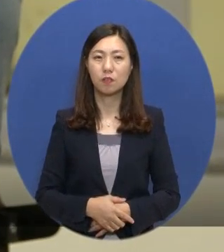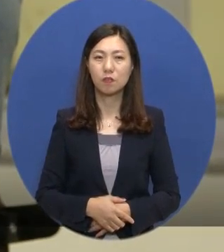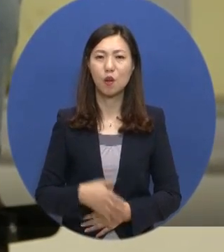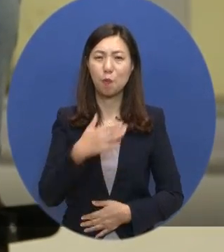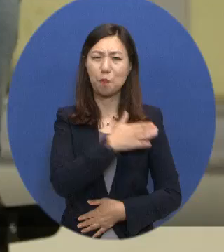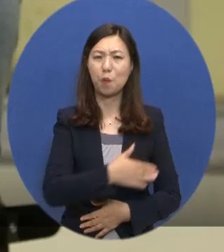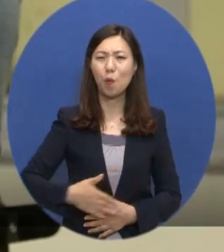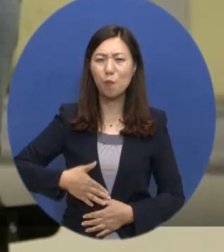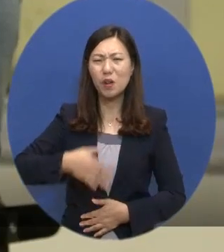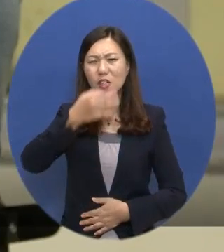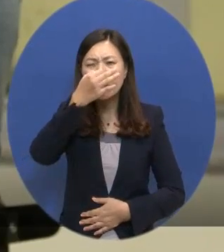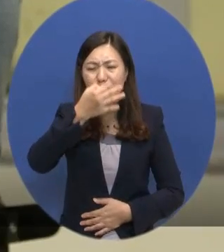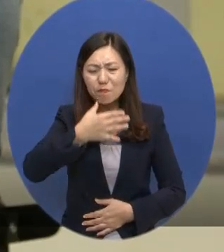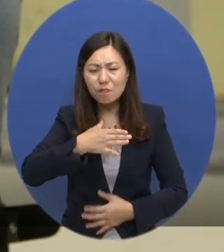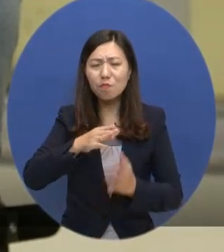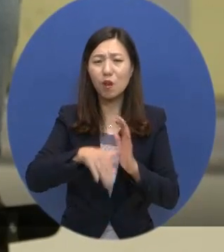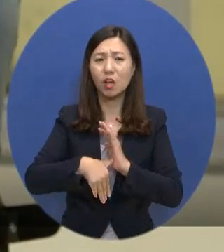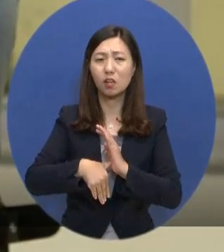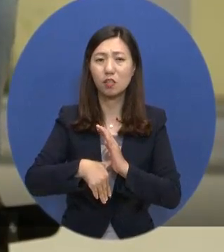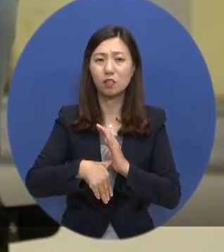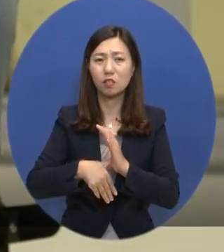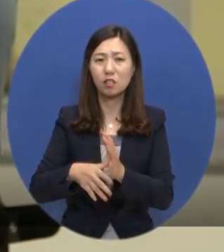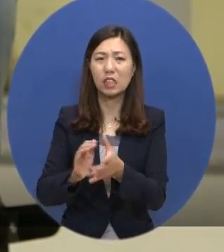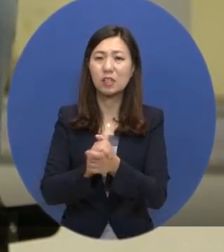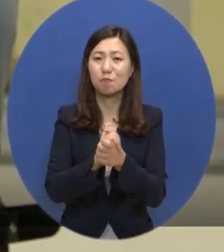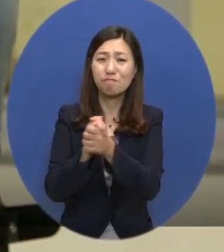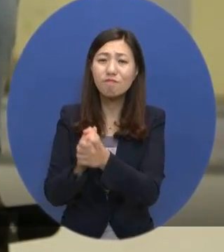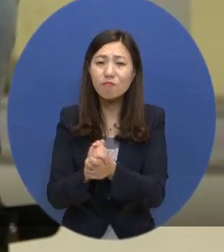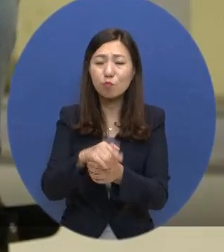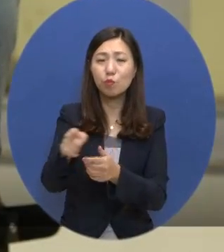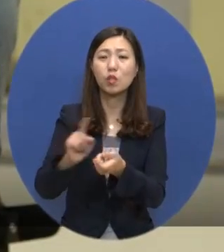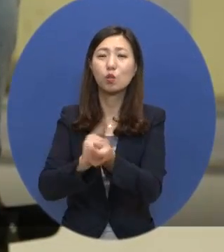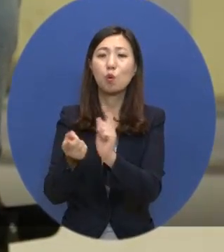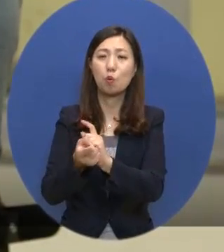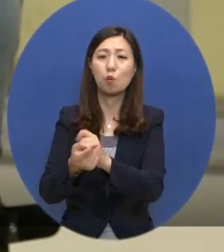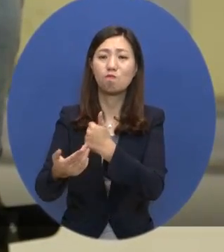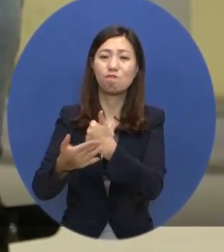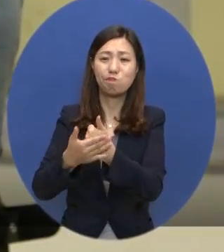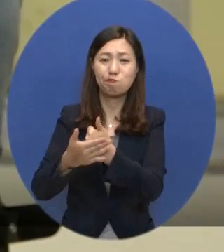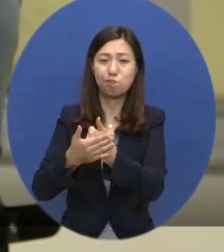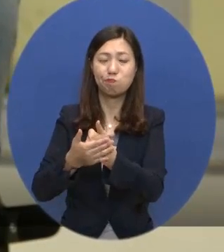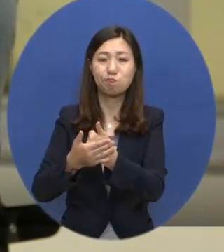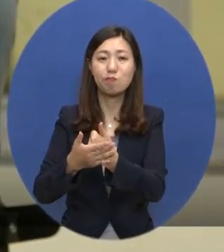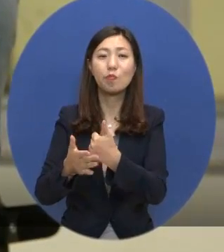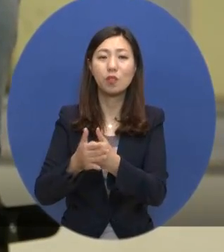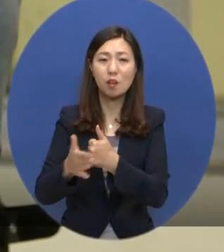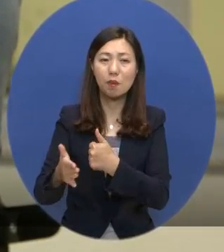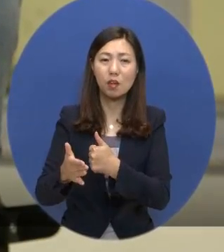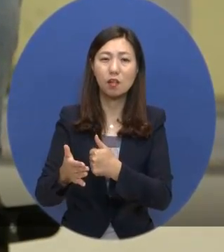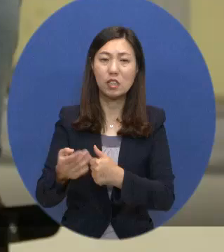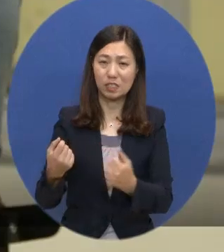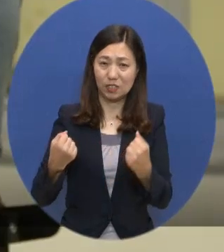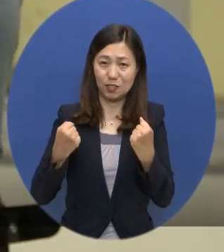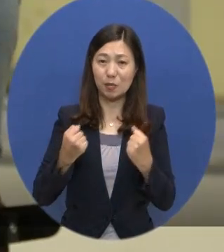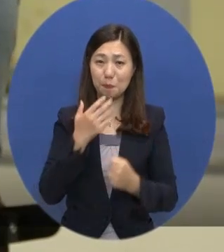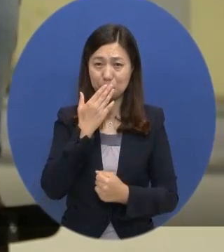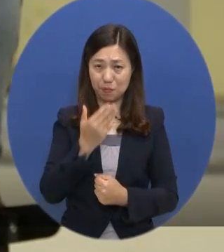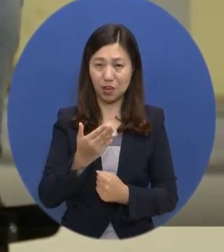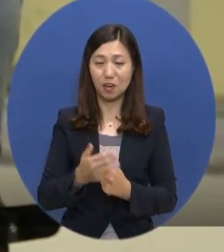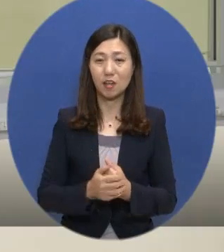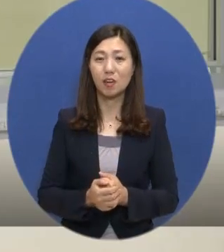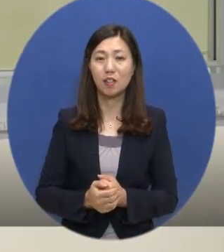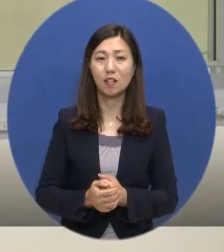육체적으로 힘들 때는 동료들이 이제 어느 정도 서로 이제 같이 하고 있으니까 동료들이 챙겨줬을 때 그때 힘이 나고요.